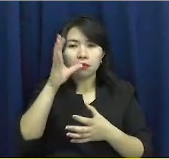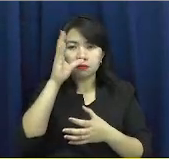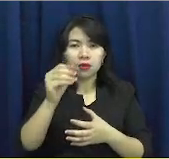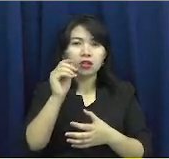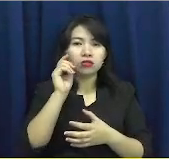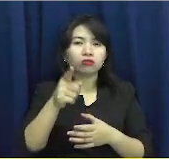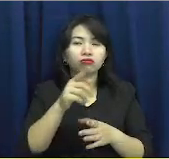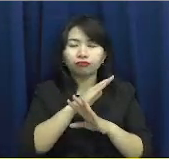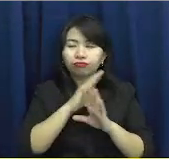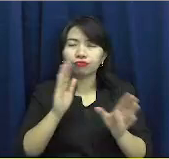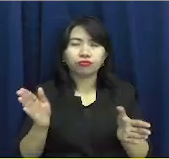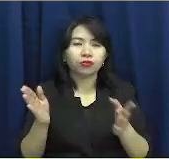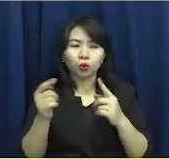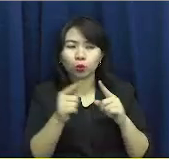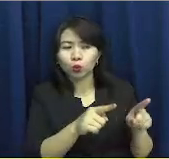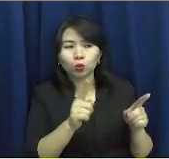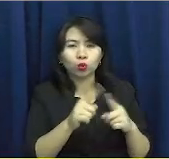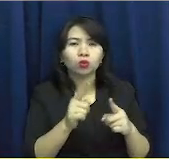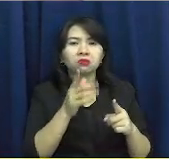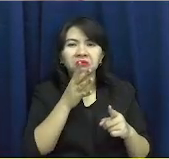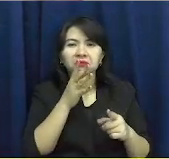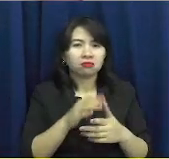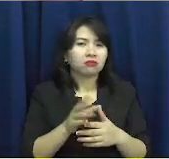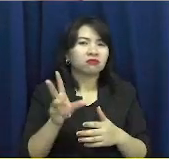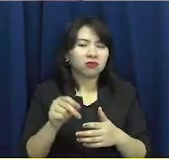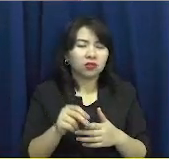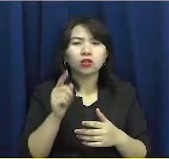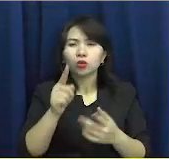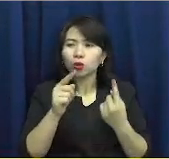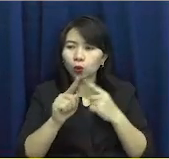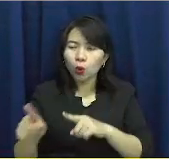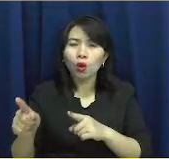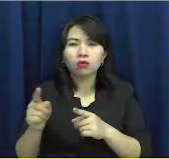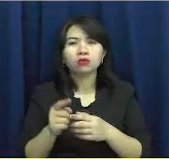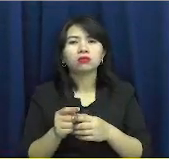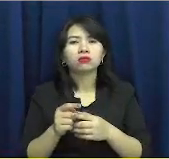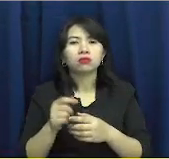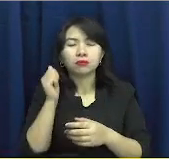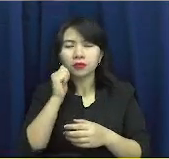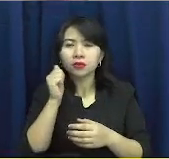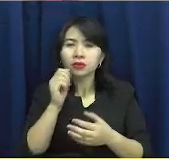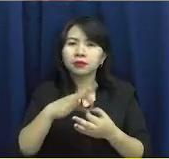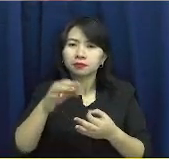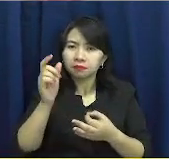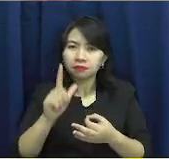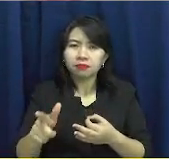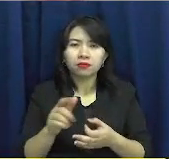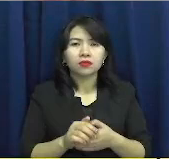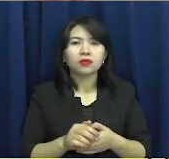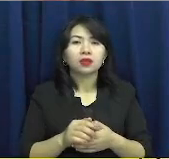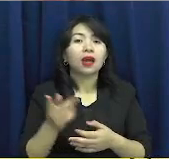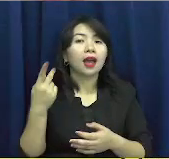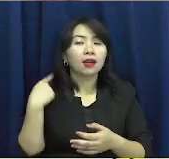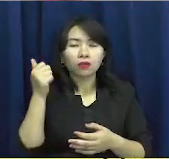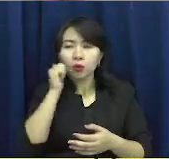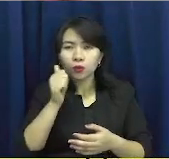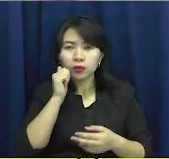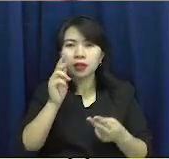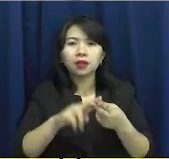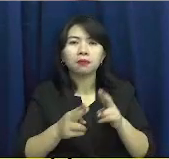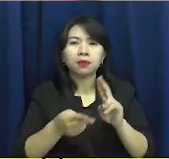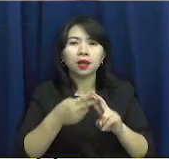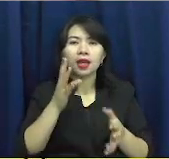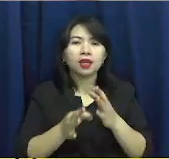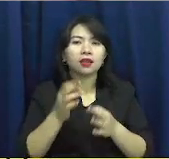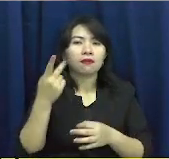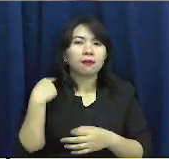go directly doon sa spiritual growth. Bakit? Quantity is always there kapag merong quality. Di ba? Yeah. Pag